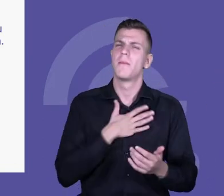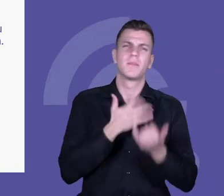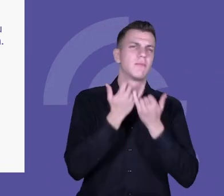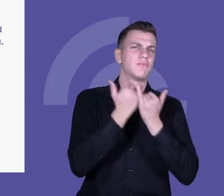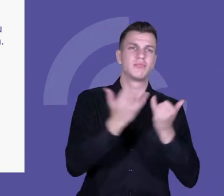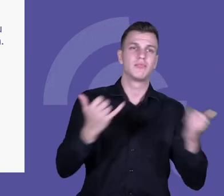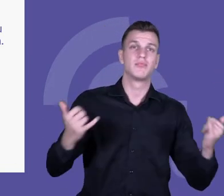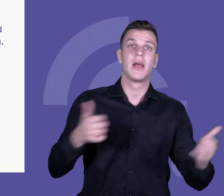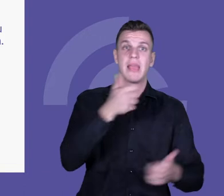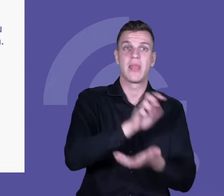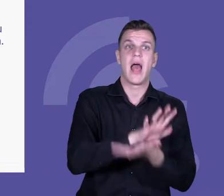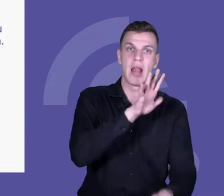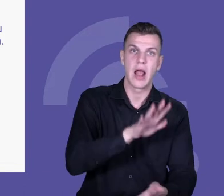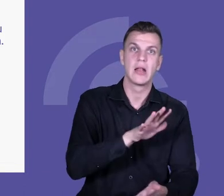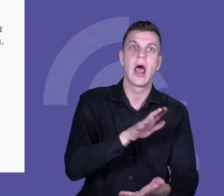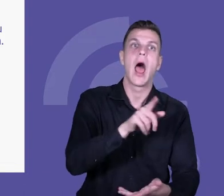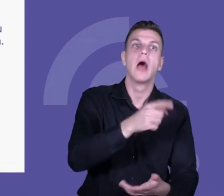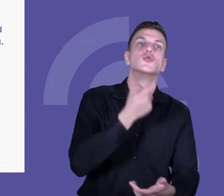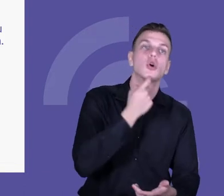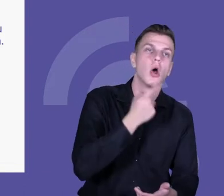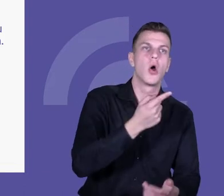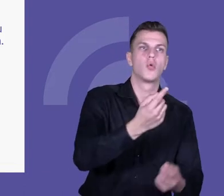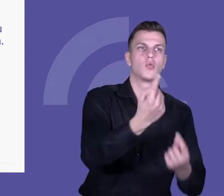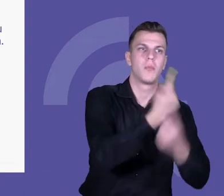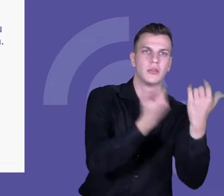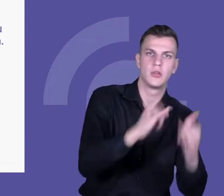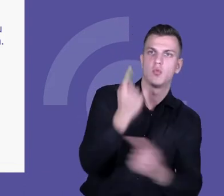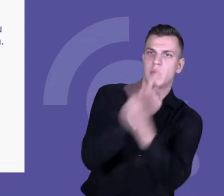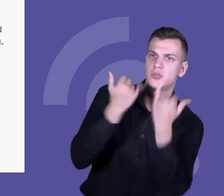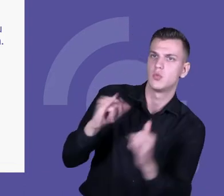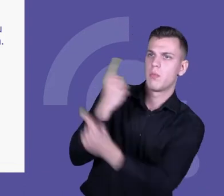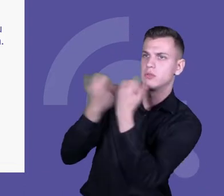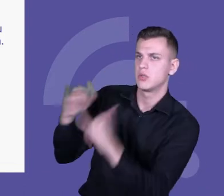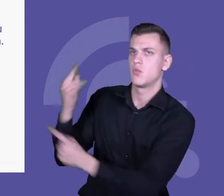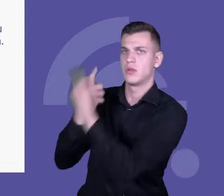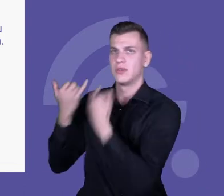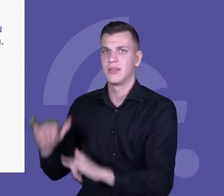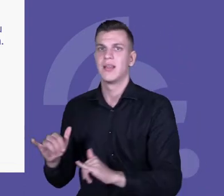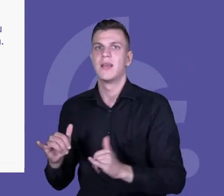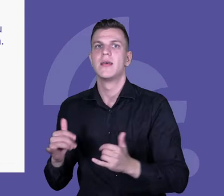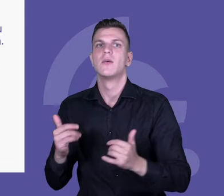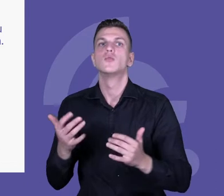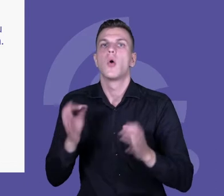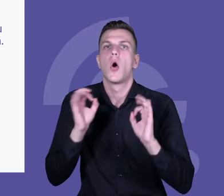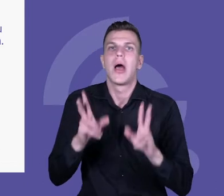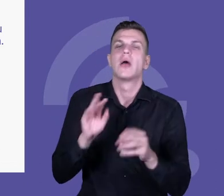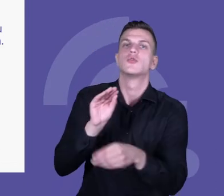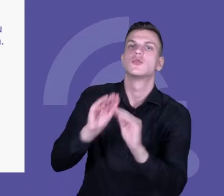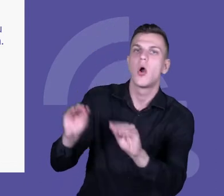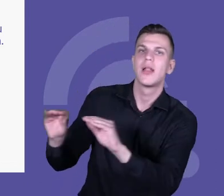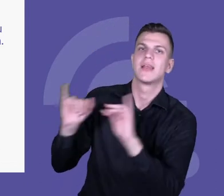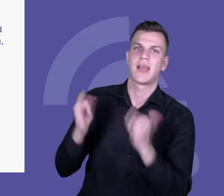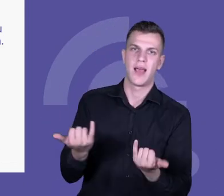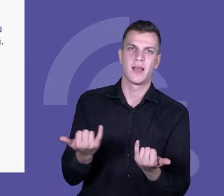w zintegrowanej strategii umiejętności, czwarty w zaleceniach dotyczących kompetencji kluczowych, więc mówimy o tym,